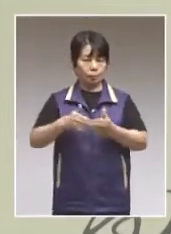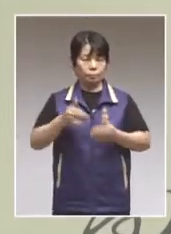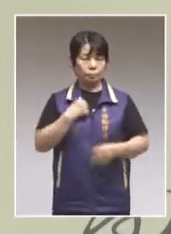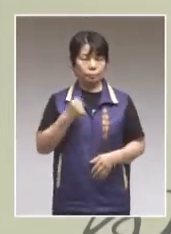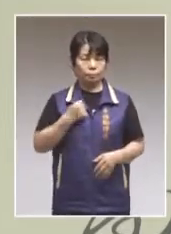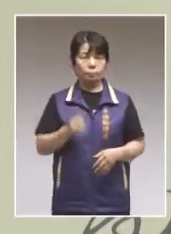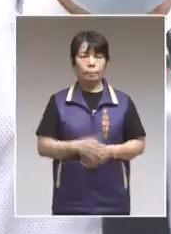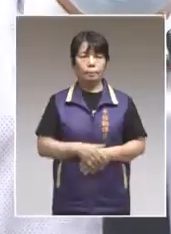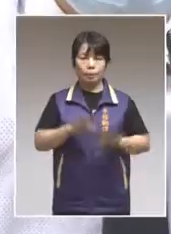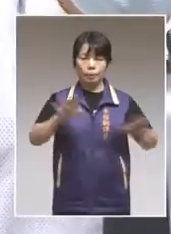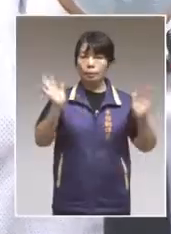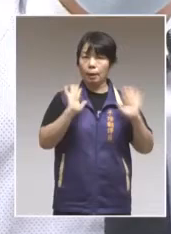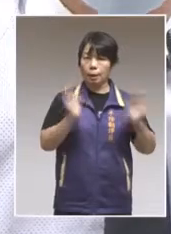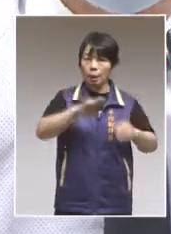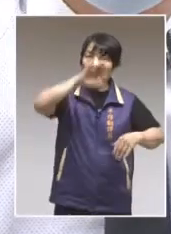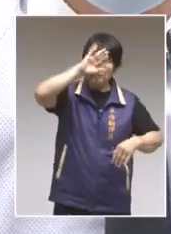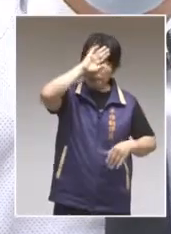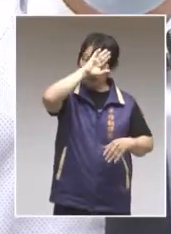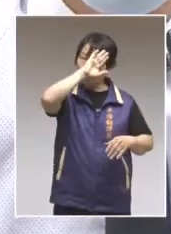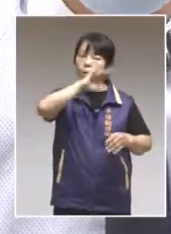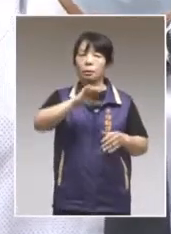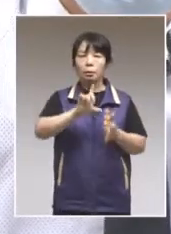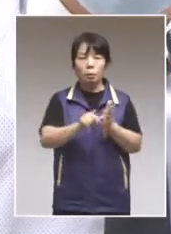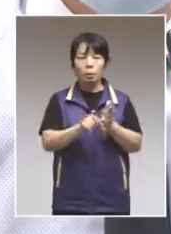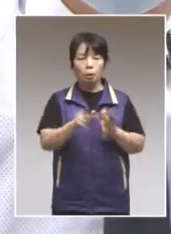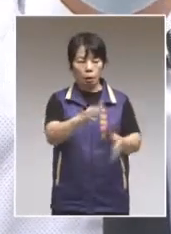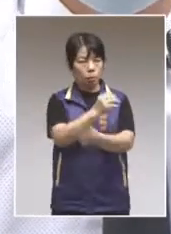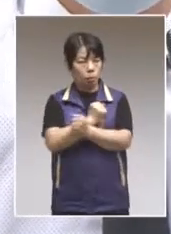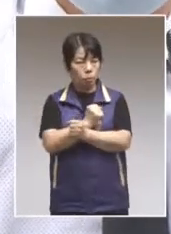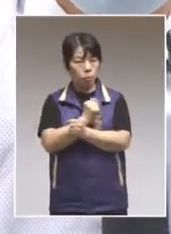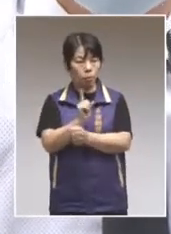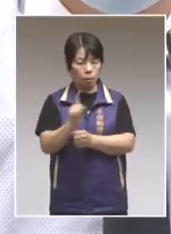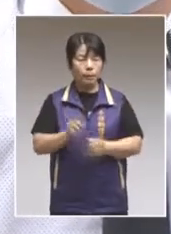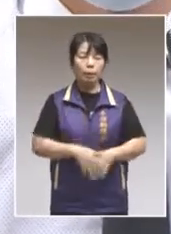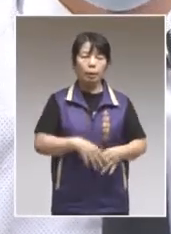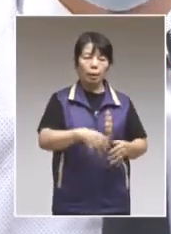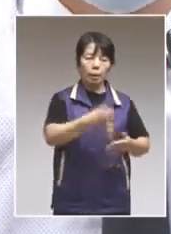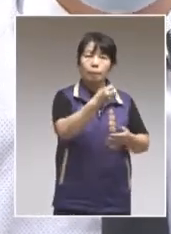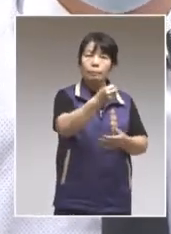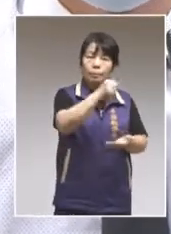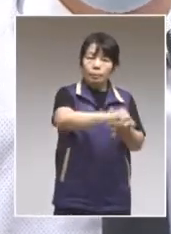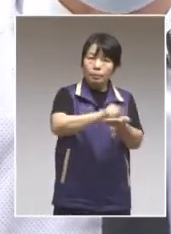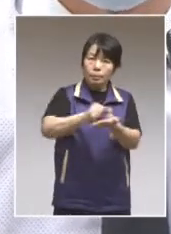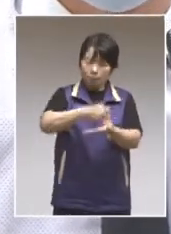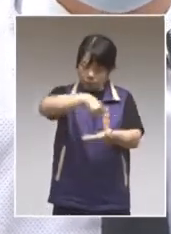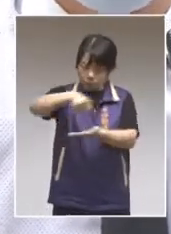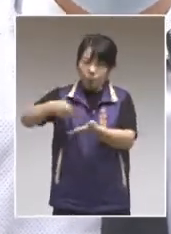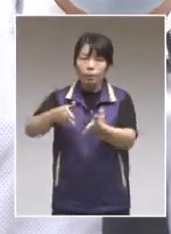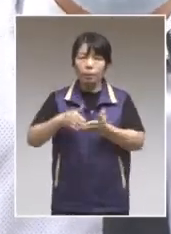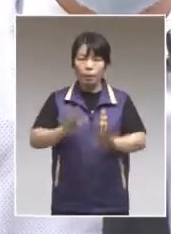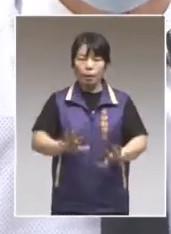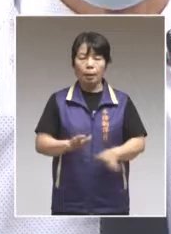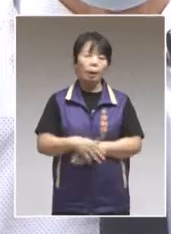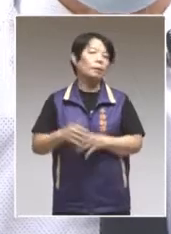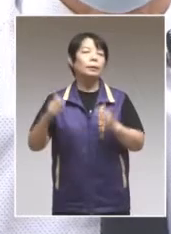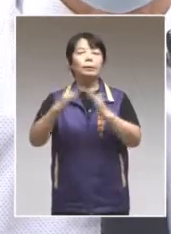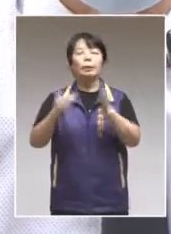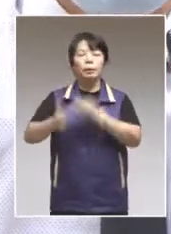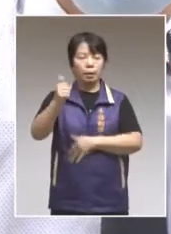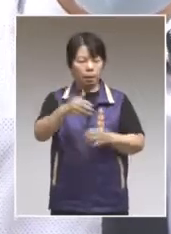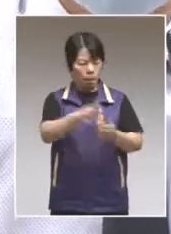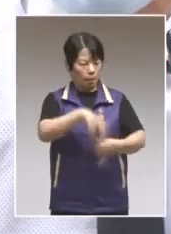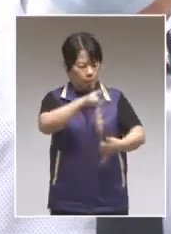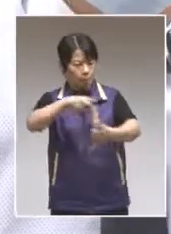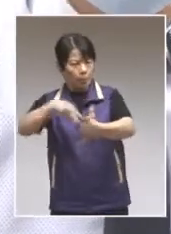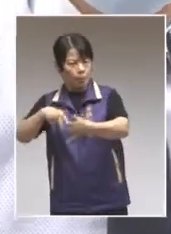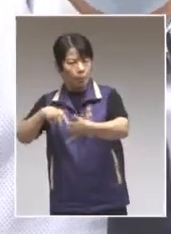说，这个孩子生病的时候，我们是要需要注意，要写日记，要靠我们家长密切的观察，这个孩子才